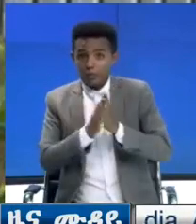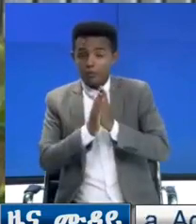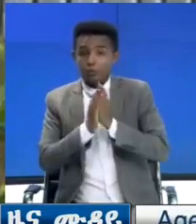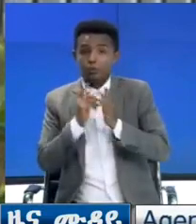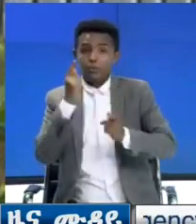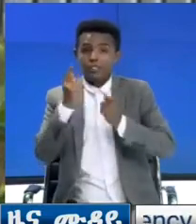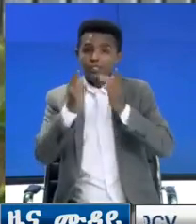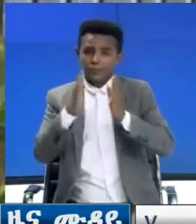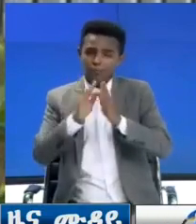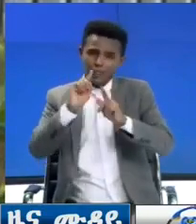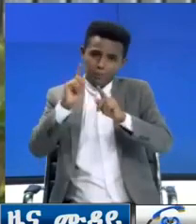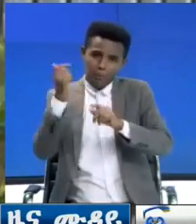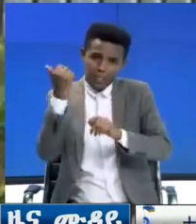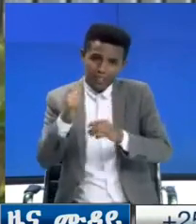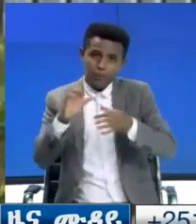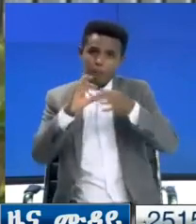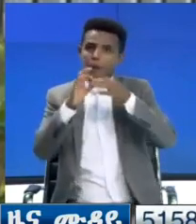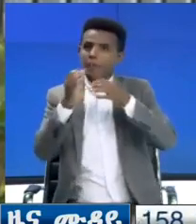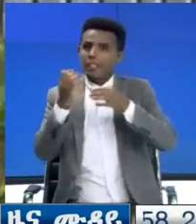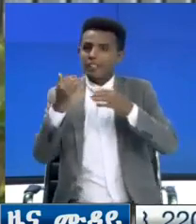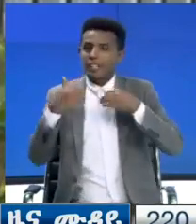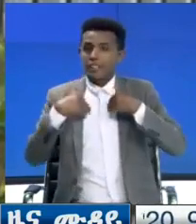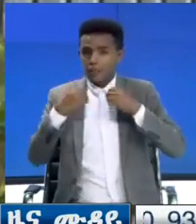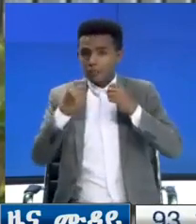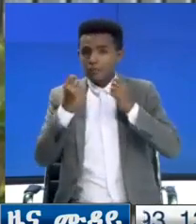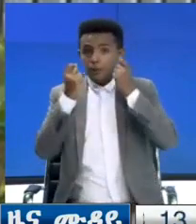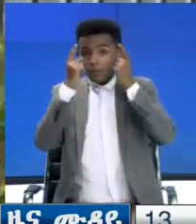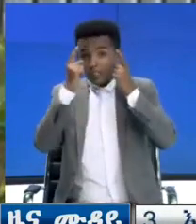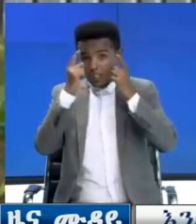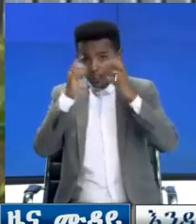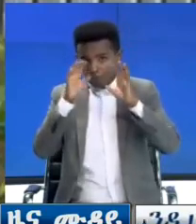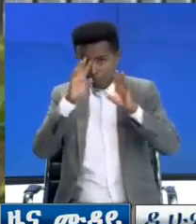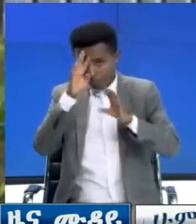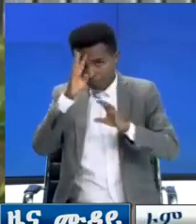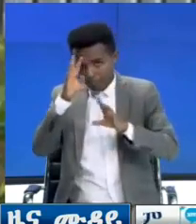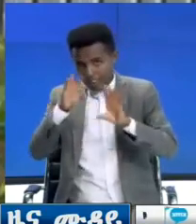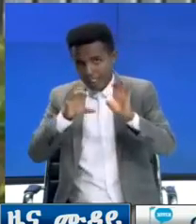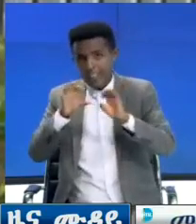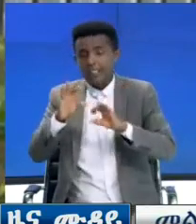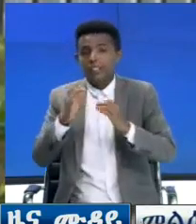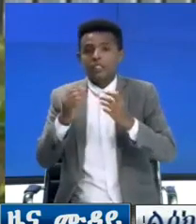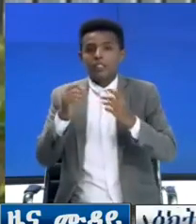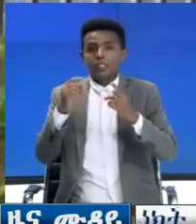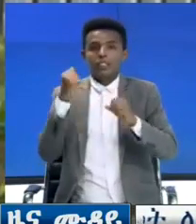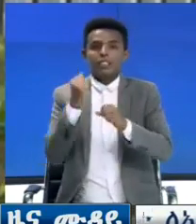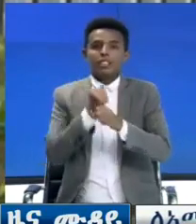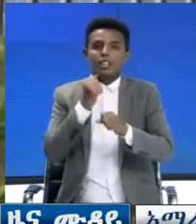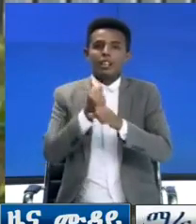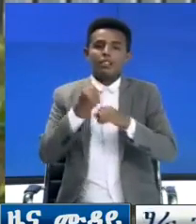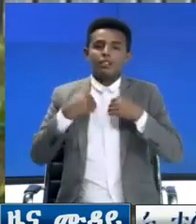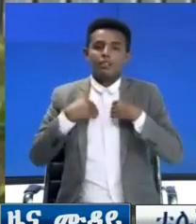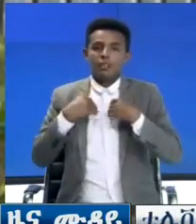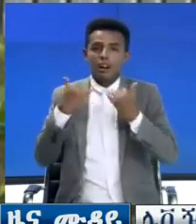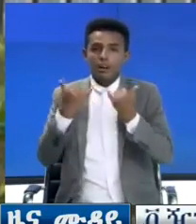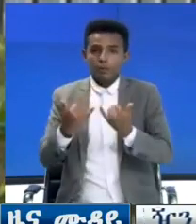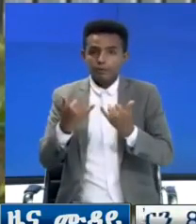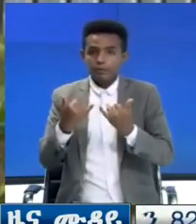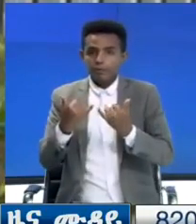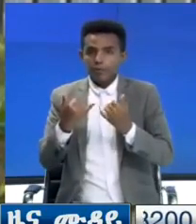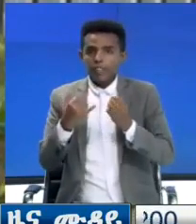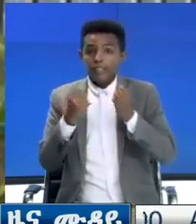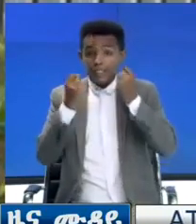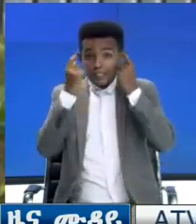የማንኛውም ማህበራት ያለን ሰው እውቅና ለመፍጠር ሞክረናል። እየሰራንም ነው። አሁን በግንዛቤ ደረጃ